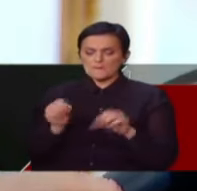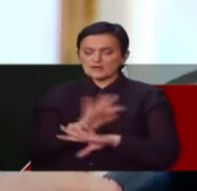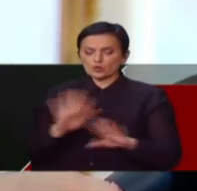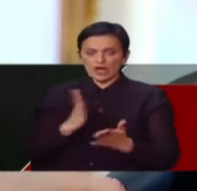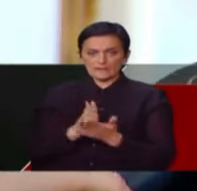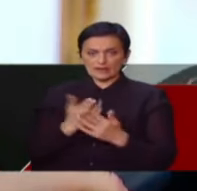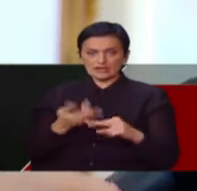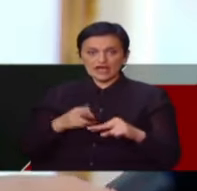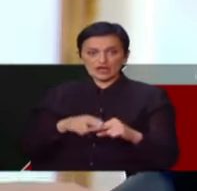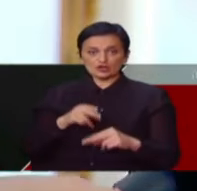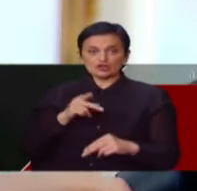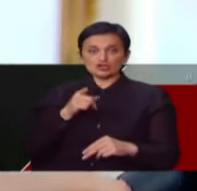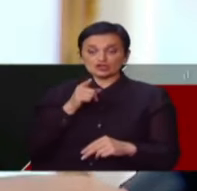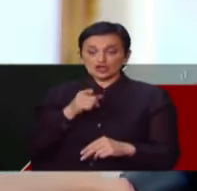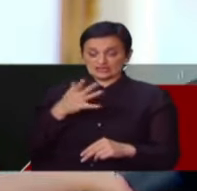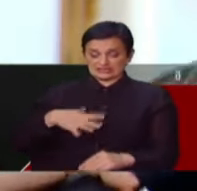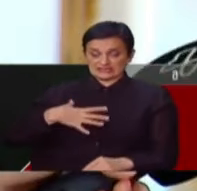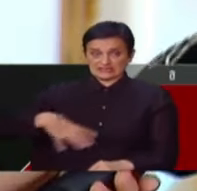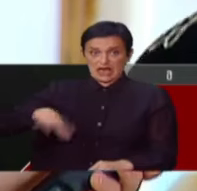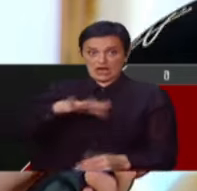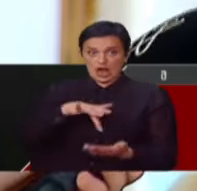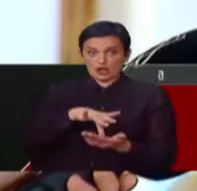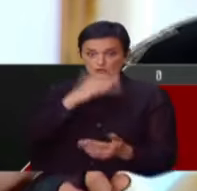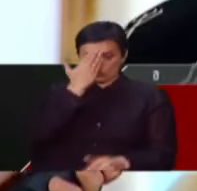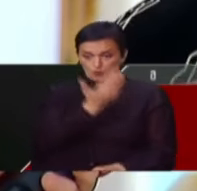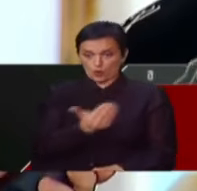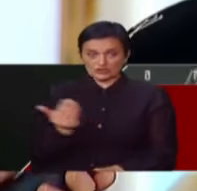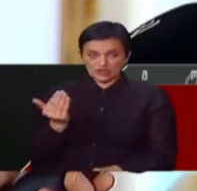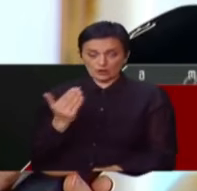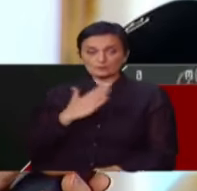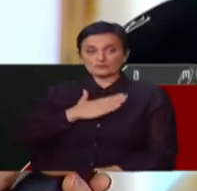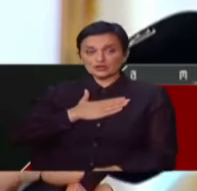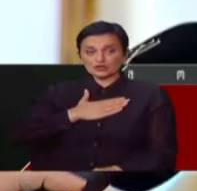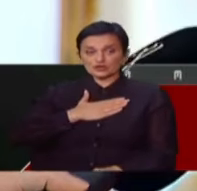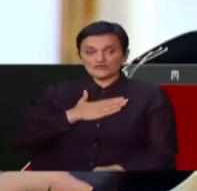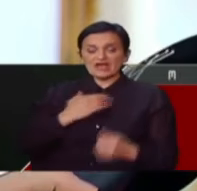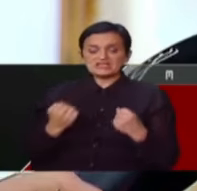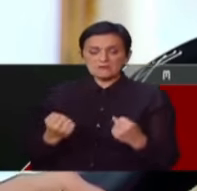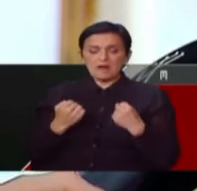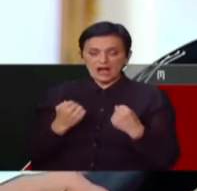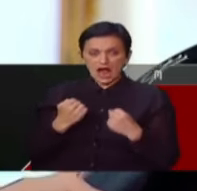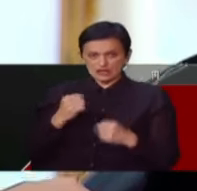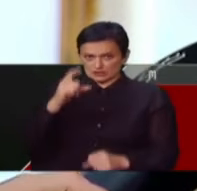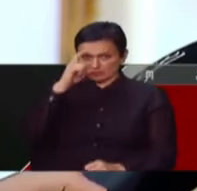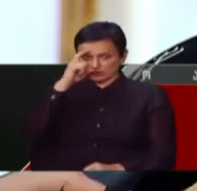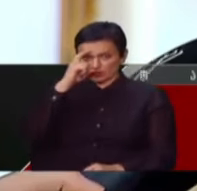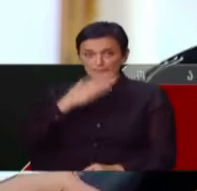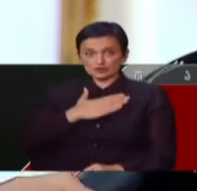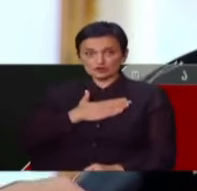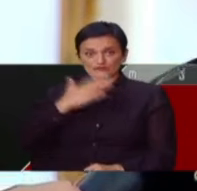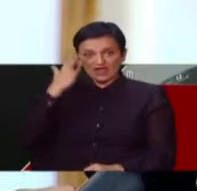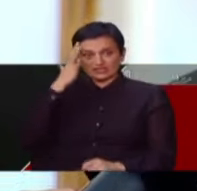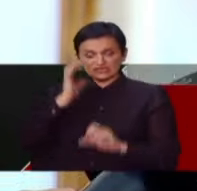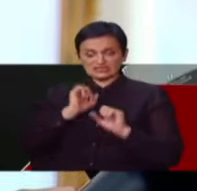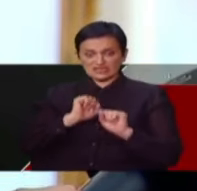ეს შენ საქართველოს მოსახლეობა, ჩვენი მაგარი ბიჭები, ჩვენი თავდაცვის